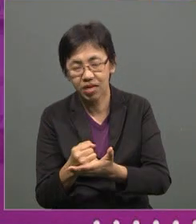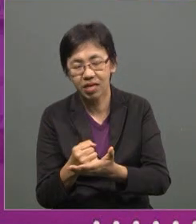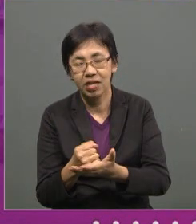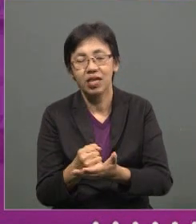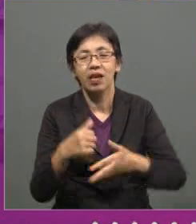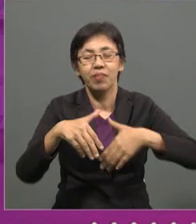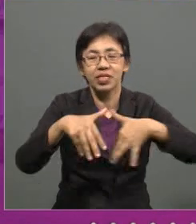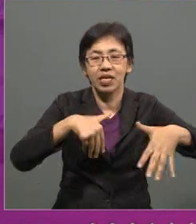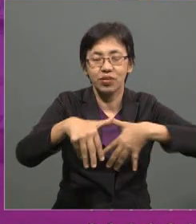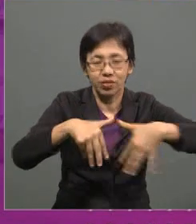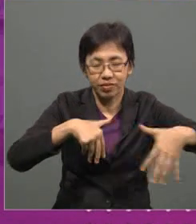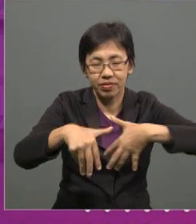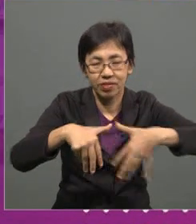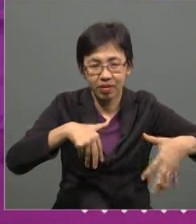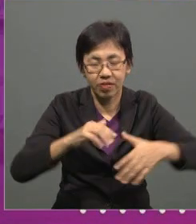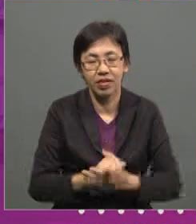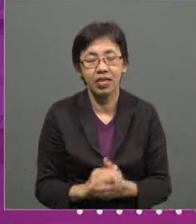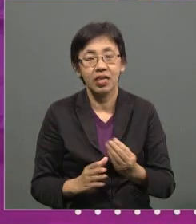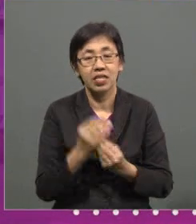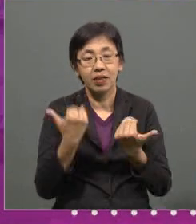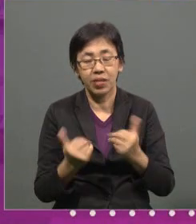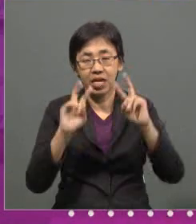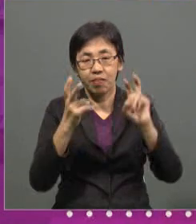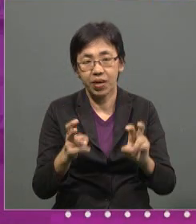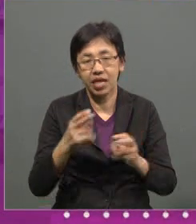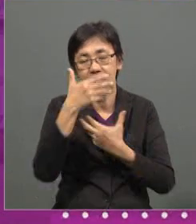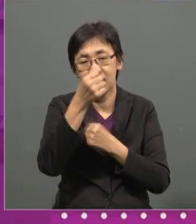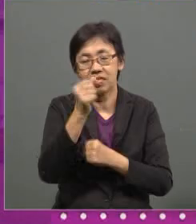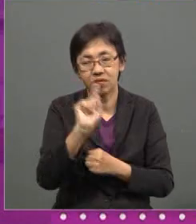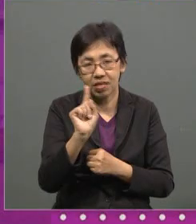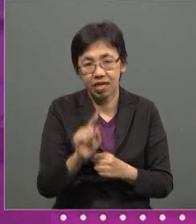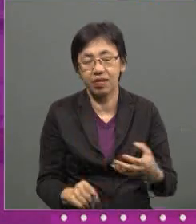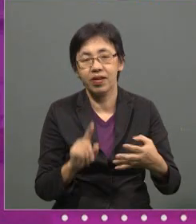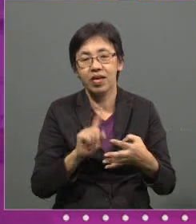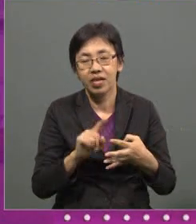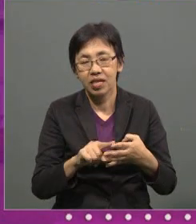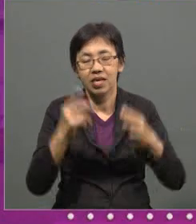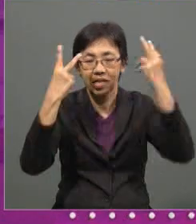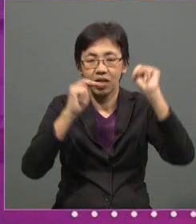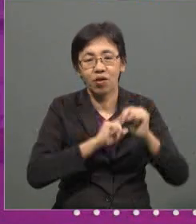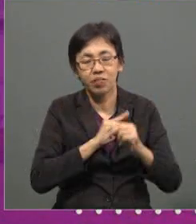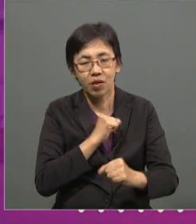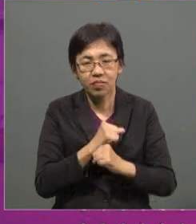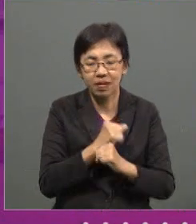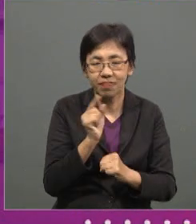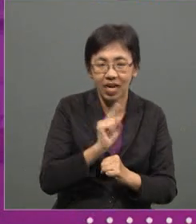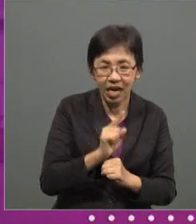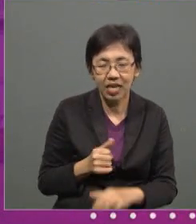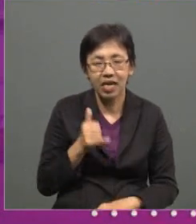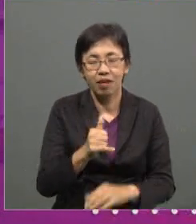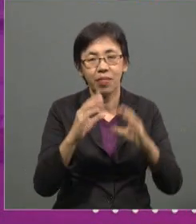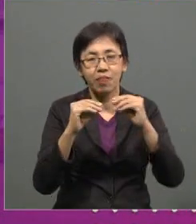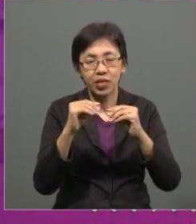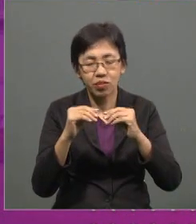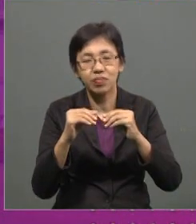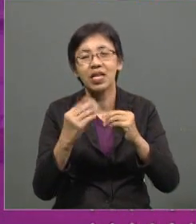งพี่น้องประชาชนสัปดาห์นี้มีประเด็นที่น่าสนใจยกตัวอย่างเช่นภารกิจของนายกรัฐมนตรีที่เดินทางไปประชุมประเ